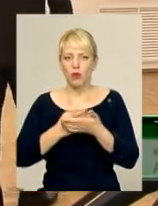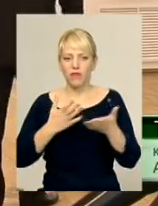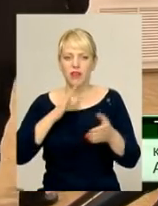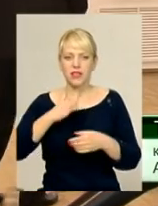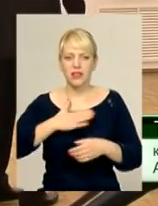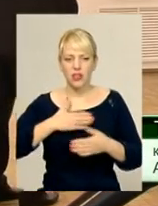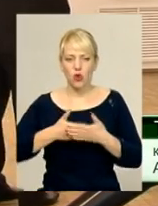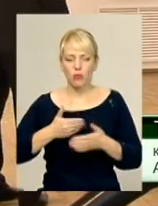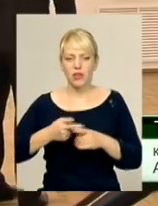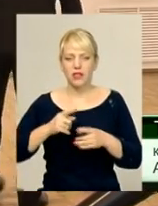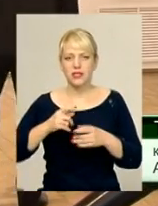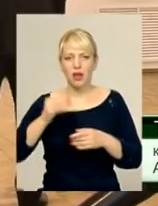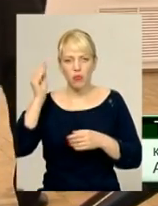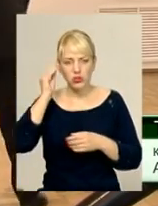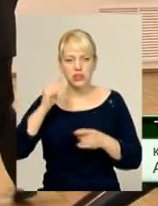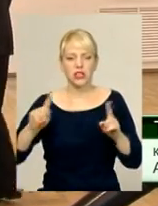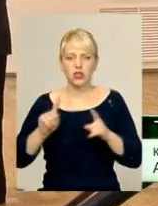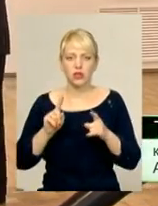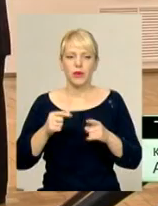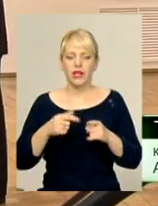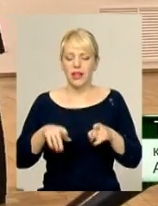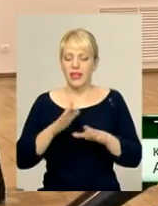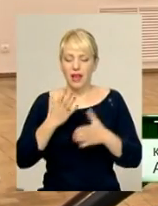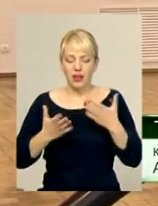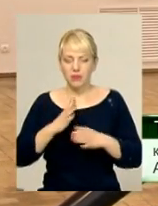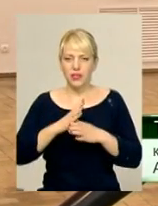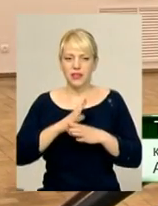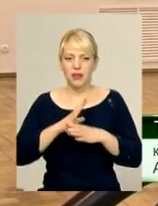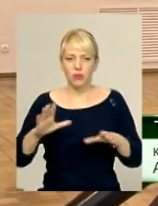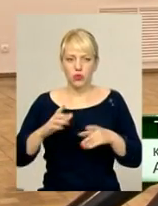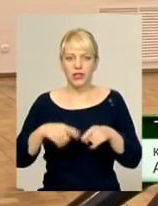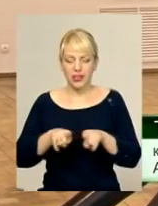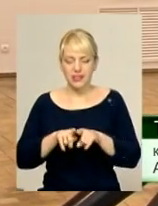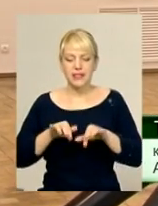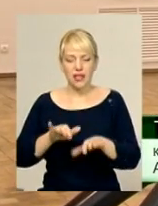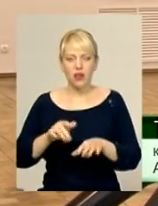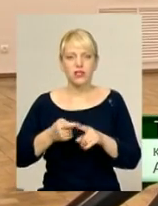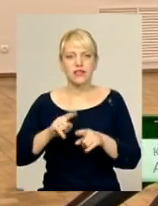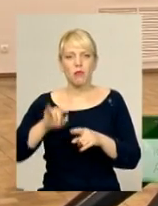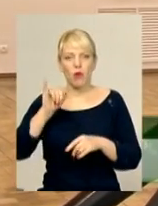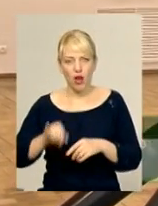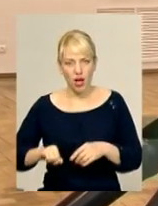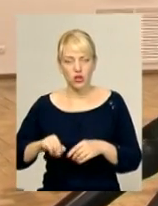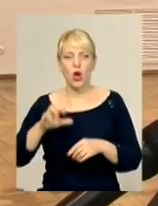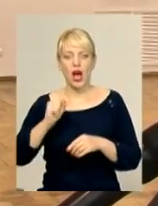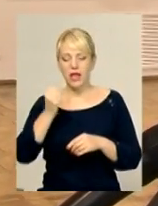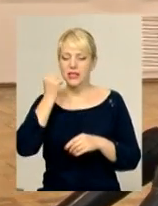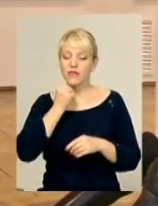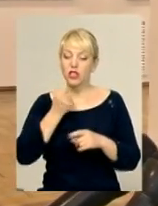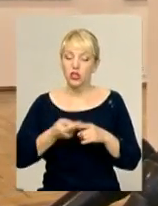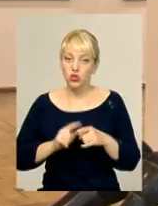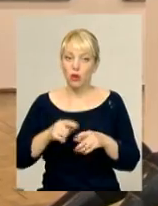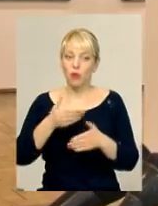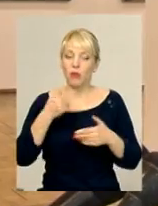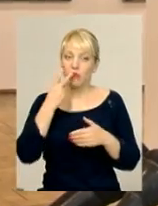позиція, тому що якщо б не відбувалися такі заходи, це взагалі дуже погано. А завдяки тому ми бачимо, як